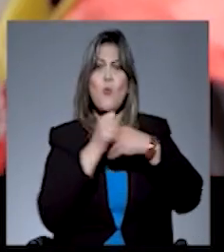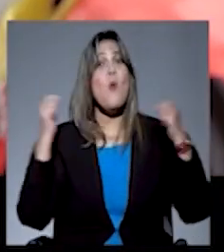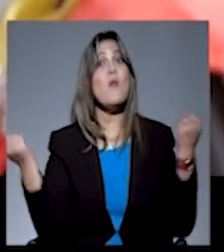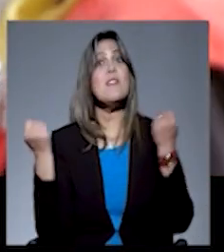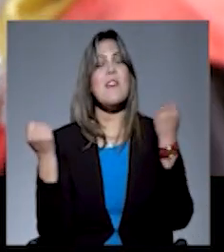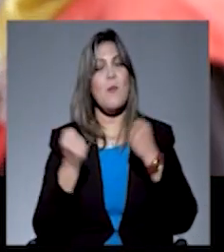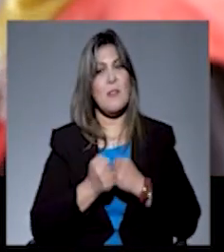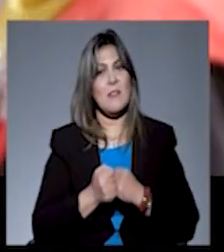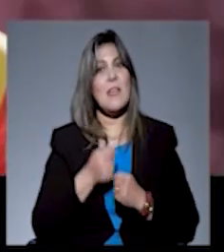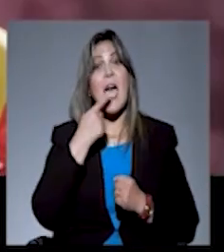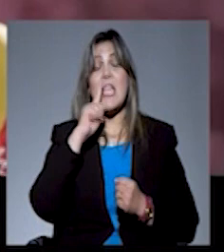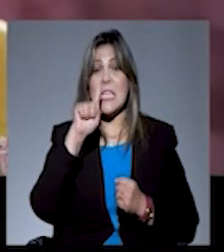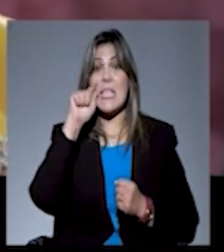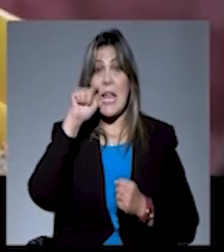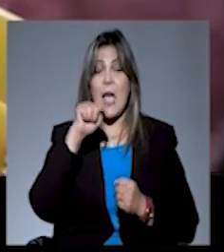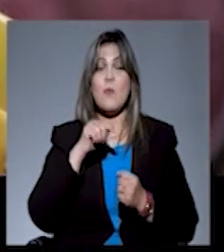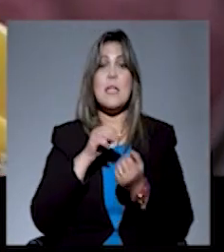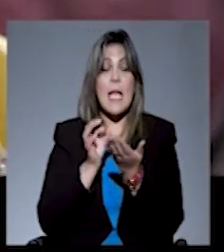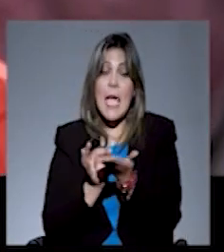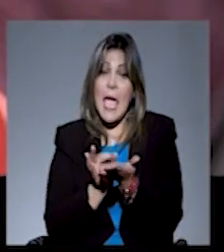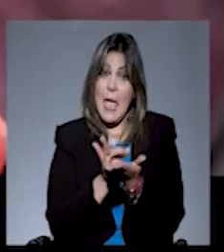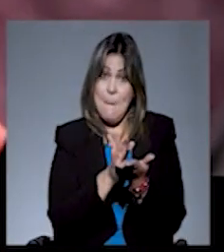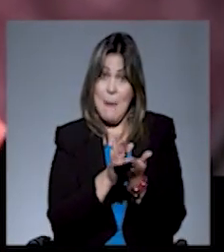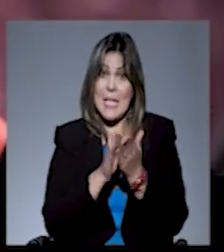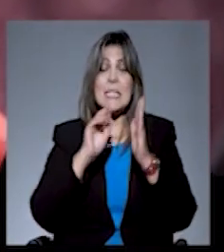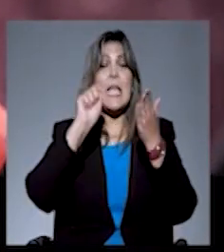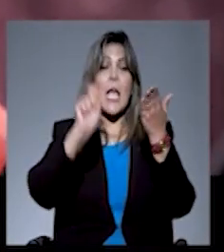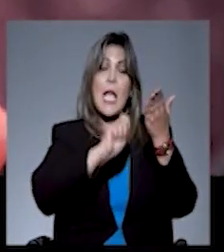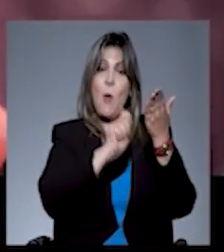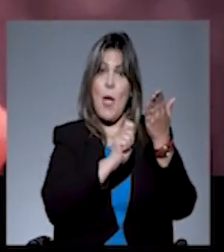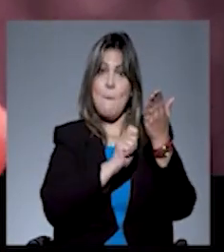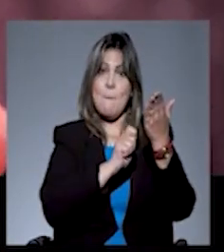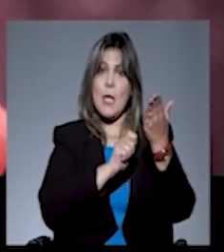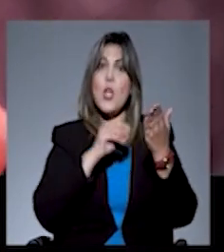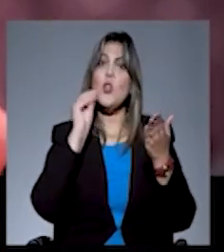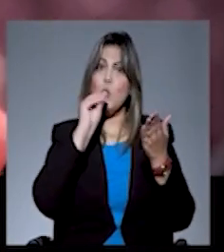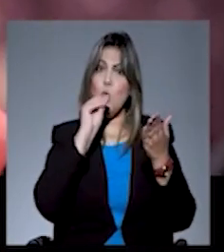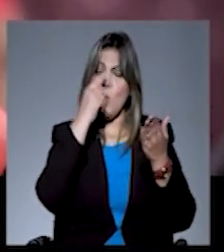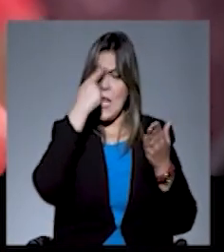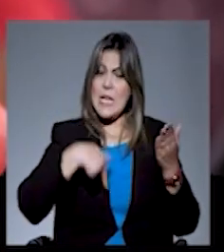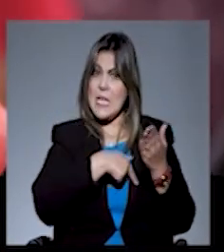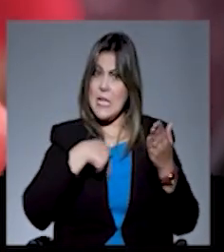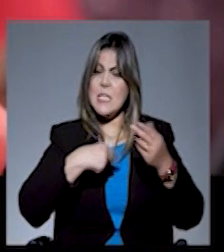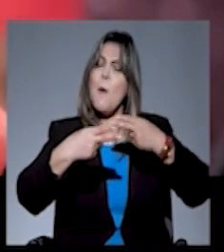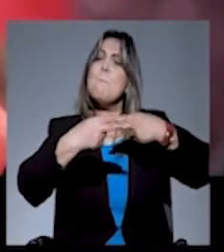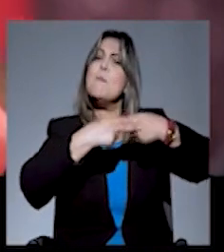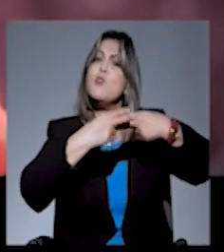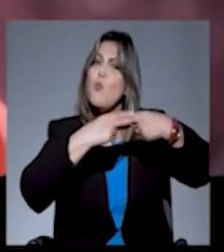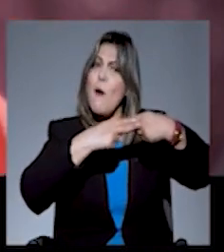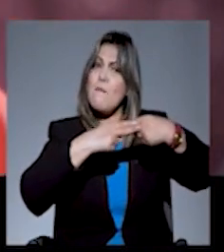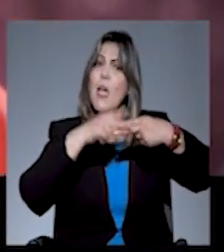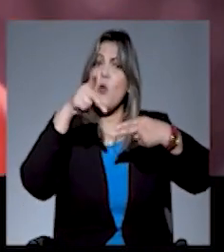المطرانية ابعت جواب رسمي ليوسف بيه وهبة توضح فيه ان الكنيسة غير راضية عن قبول رئاسة